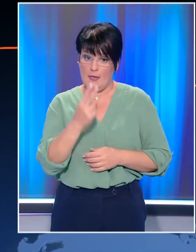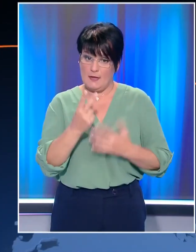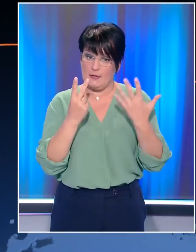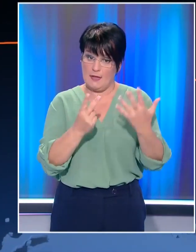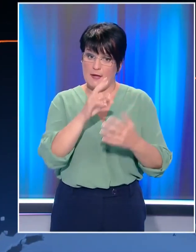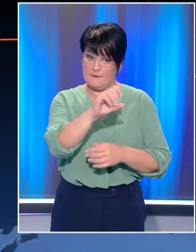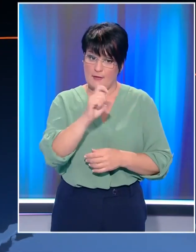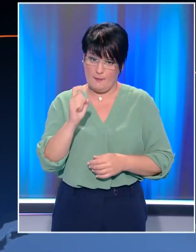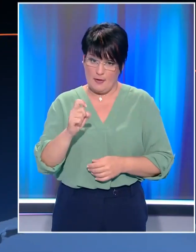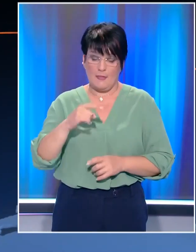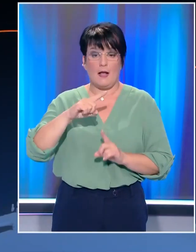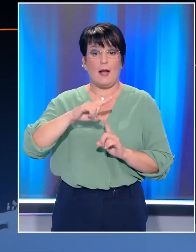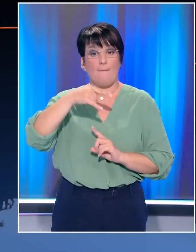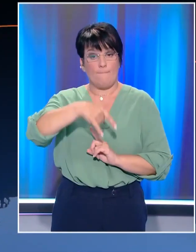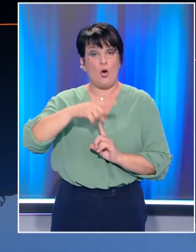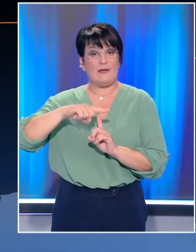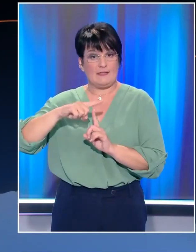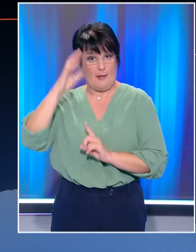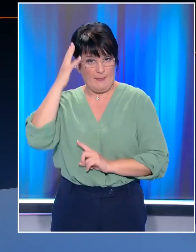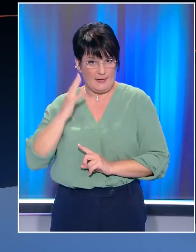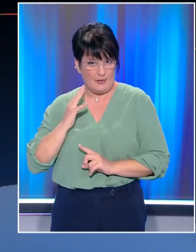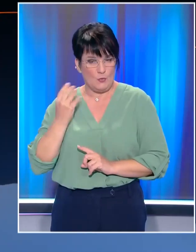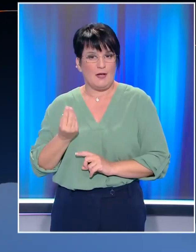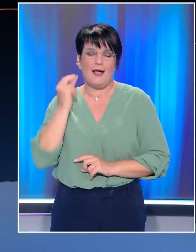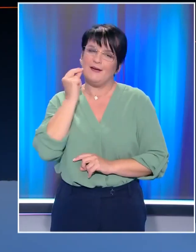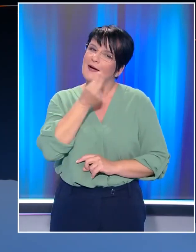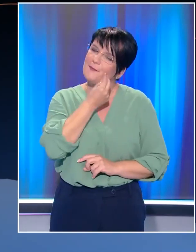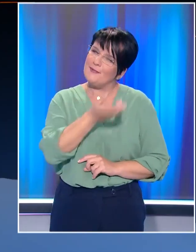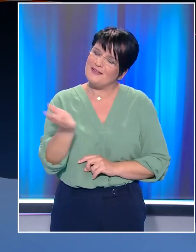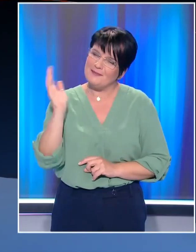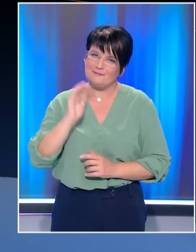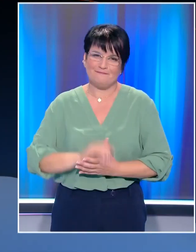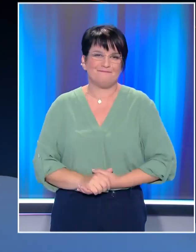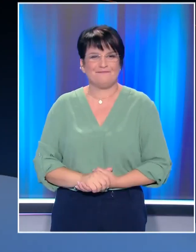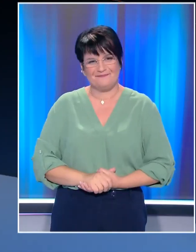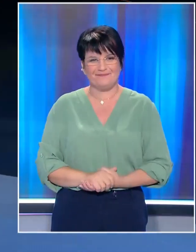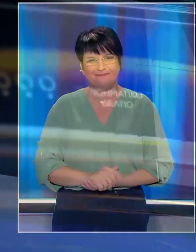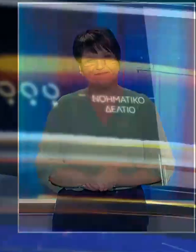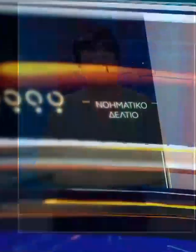δελτίο ειδήσεων του Open στις 7 παρα 10 με την Πόπη Τσαπανίδου. Καλό απόγευμα σε όλους.